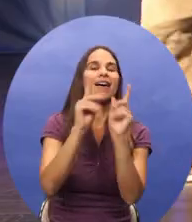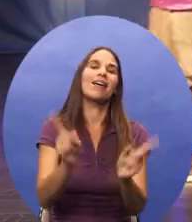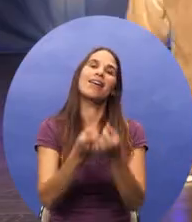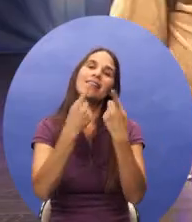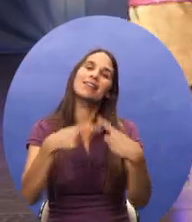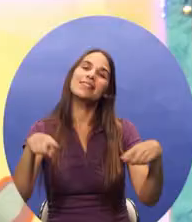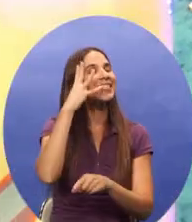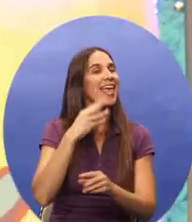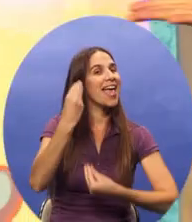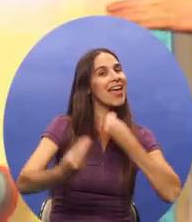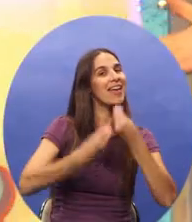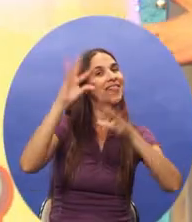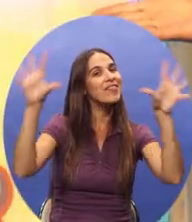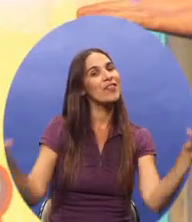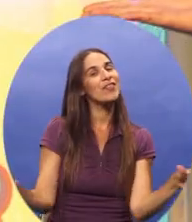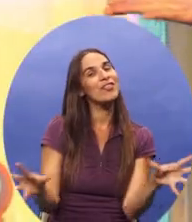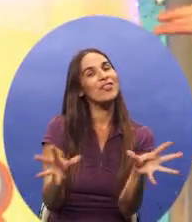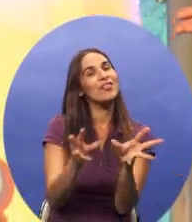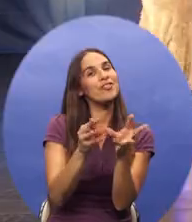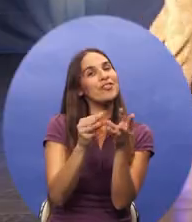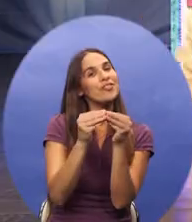משחק, של